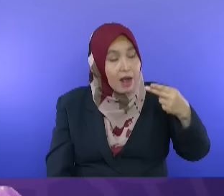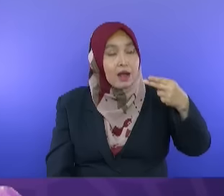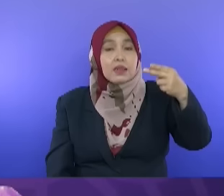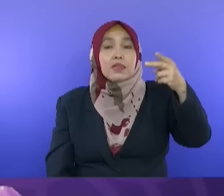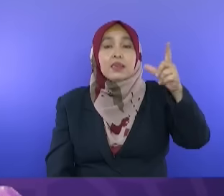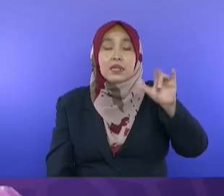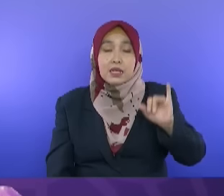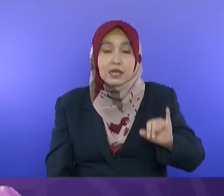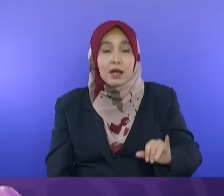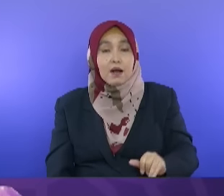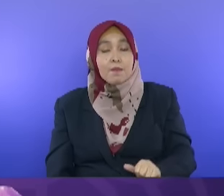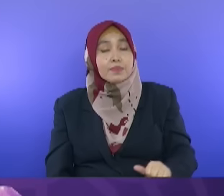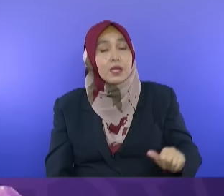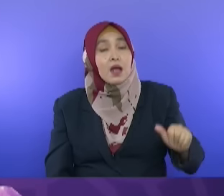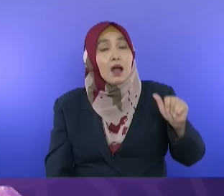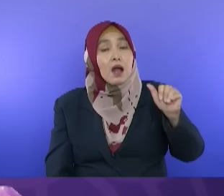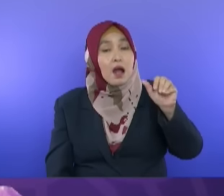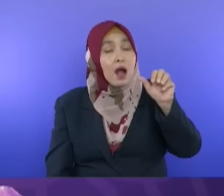coba-coba